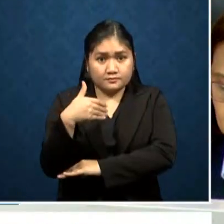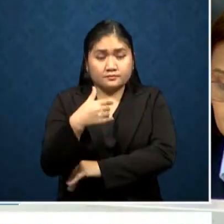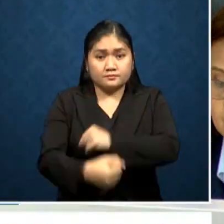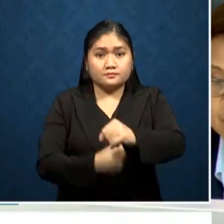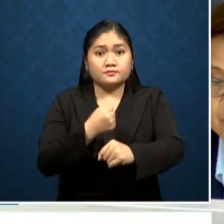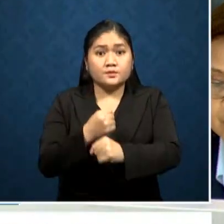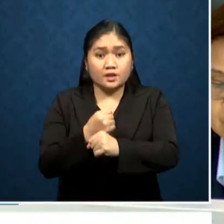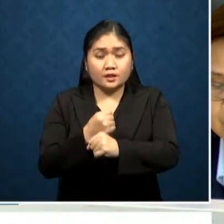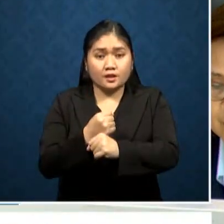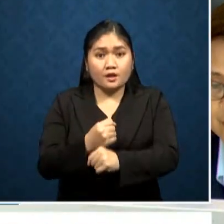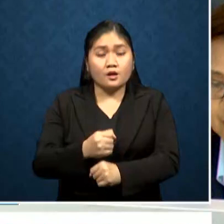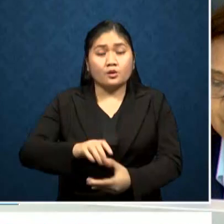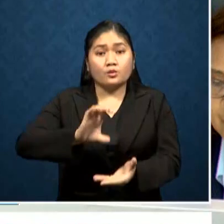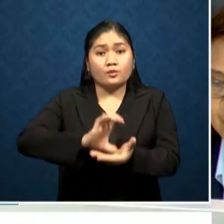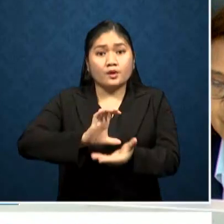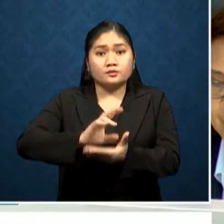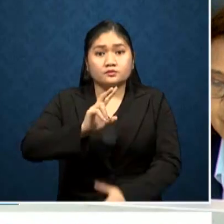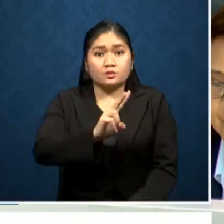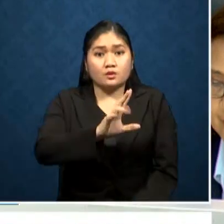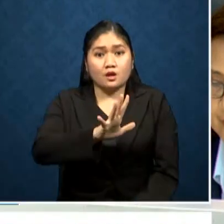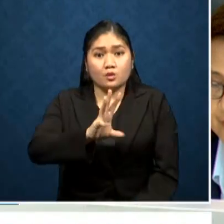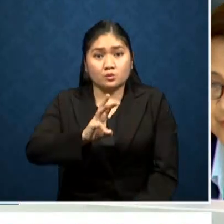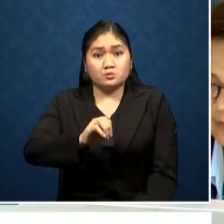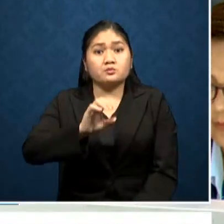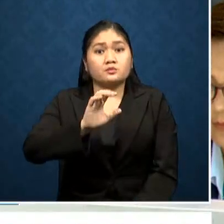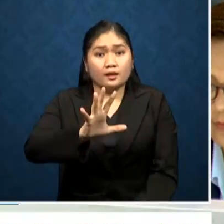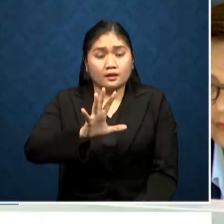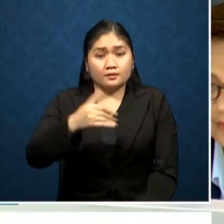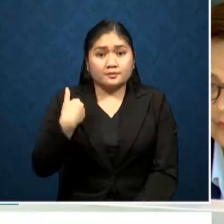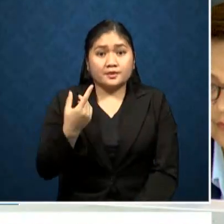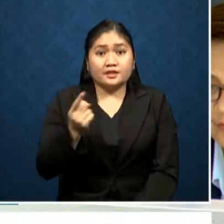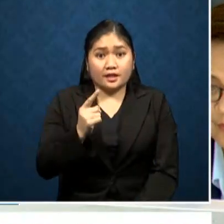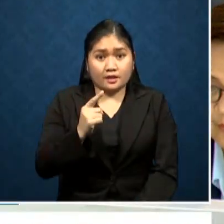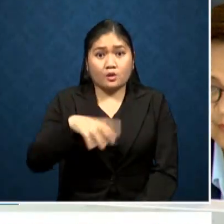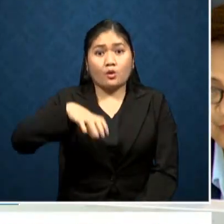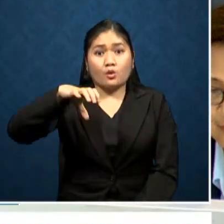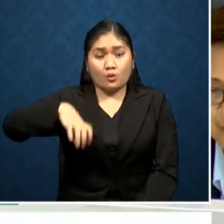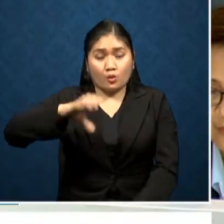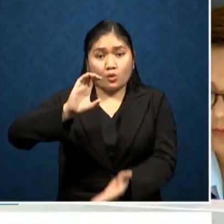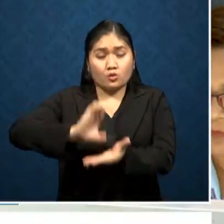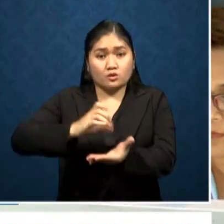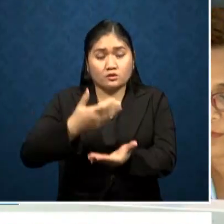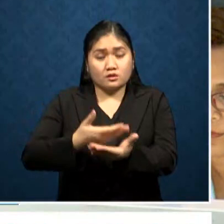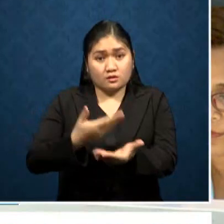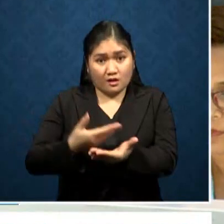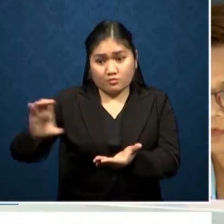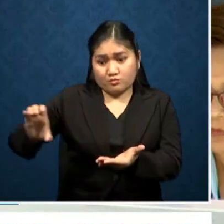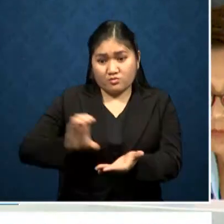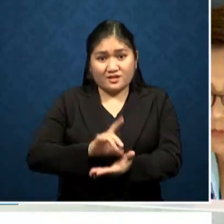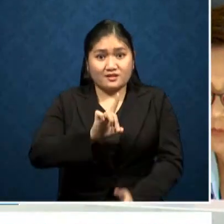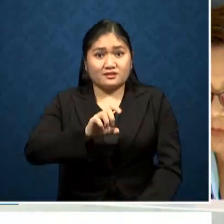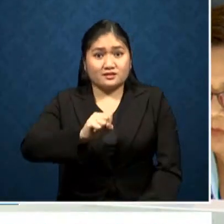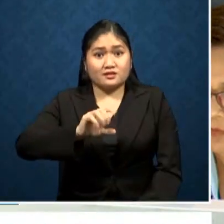ปีกว่าประมาณ 2,565 ดังนี้กองทนหลกประกนสุภา์แงชาติได้รับจดสรรงบมา์ทั้งสิ้น 1,